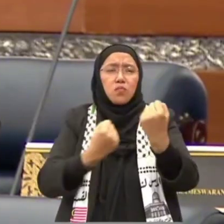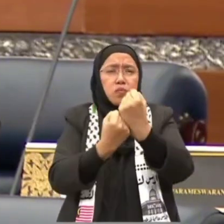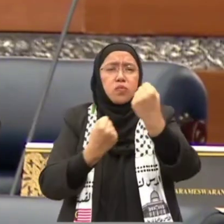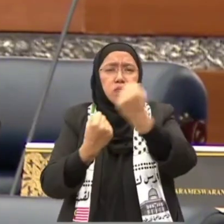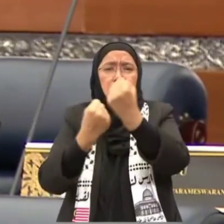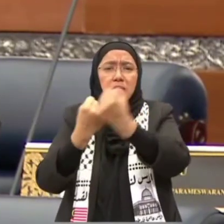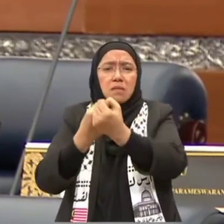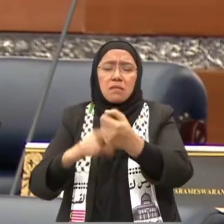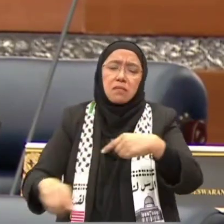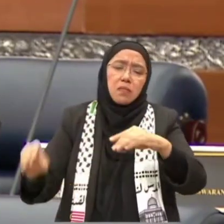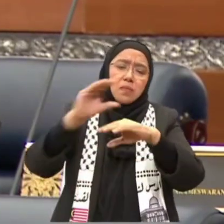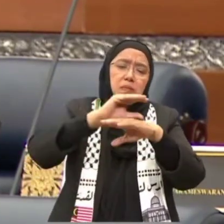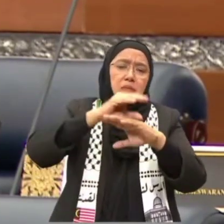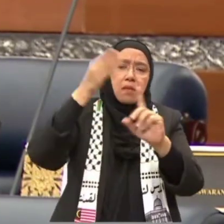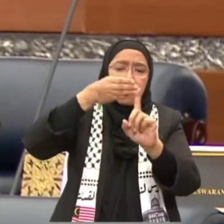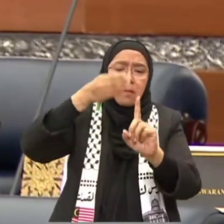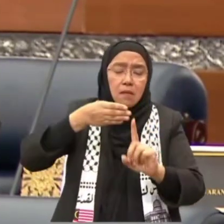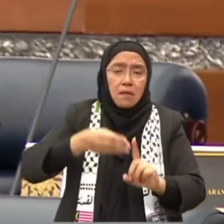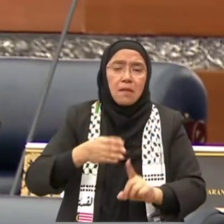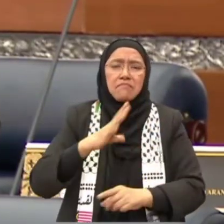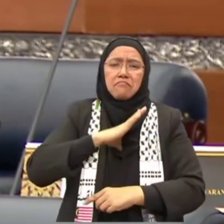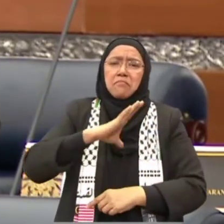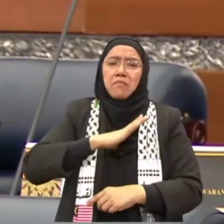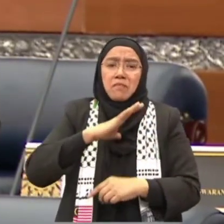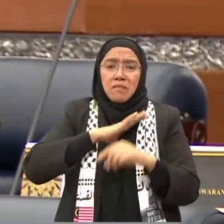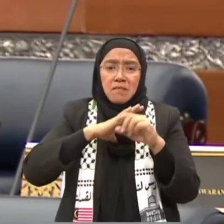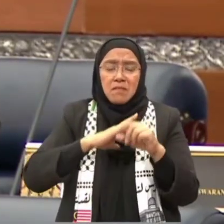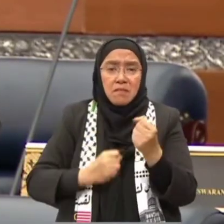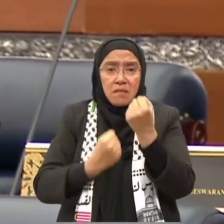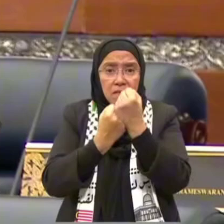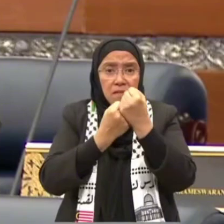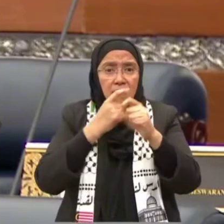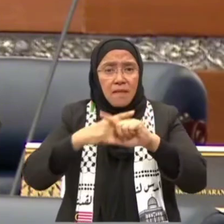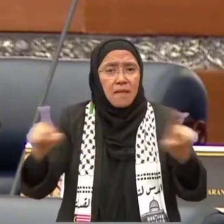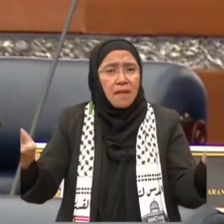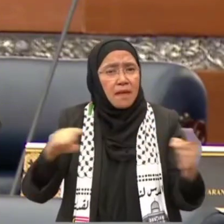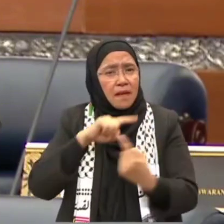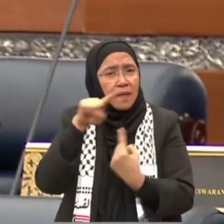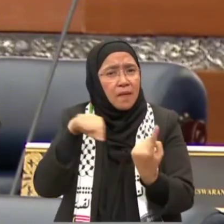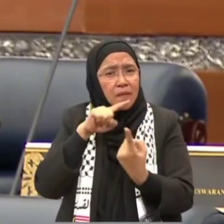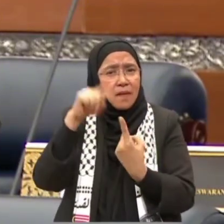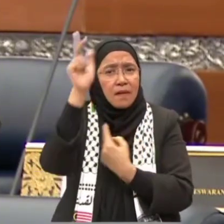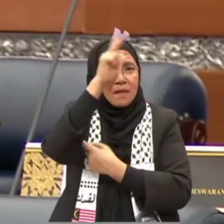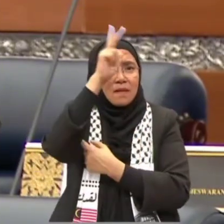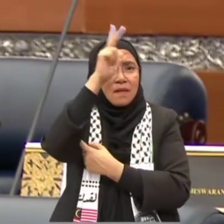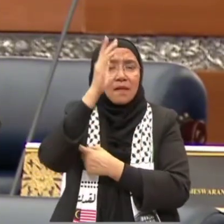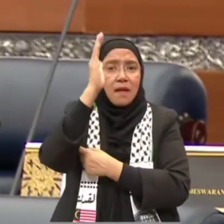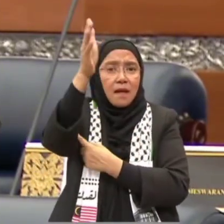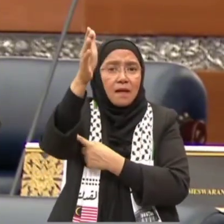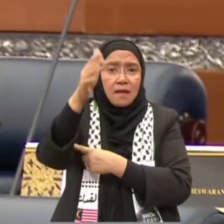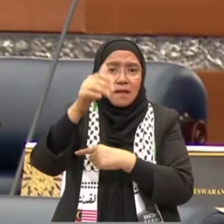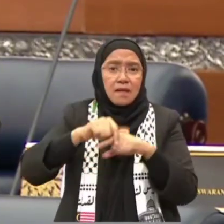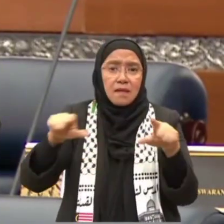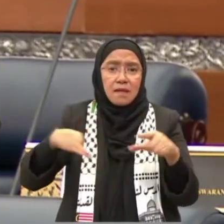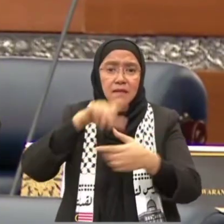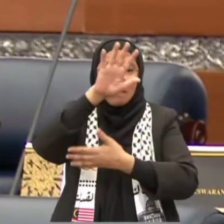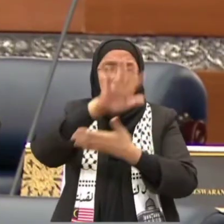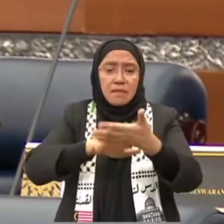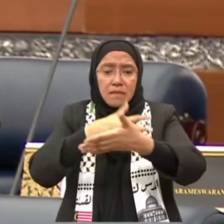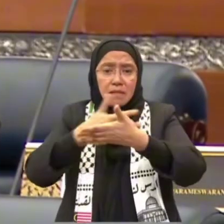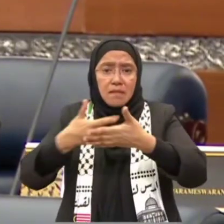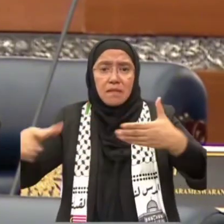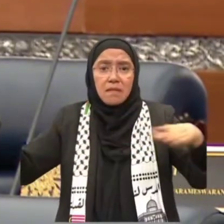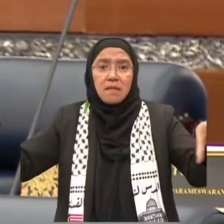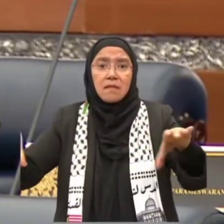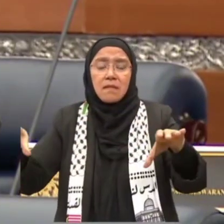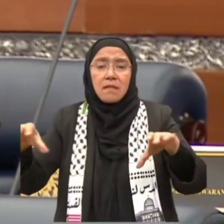Jadi bilakah kerajaan akan dijangka melaksanakan? Kalau boleh kita umumkan lebih awal supaya